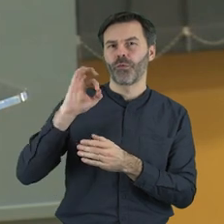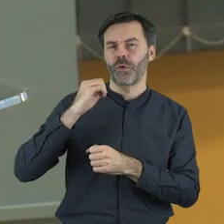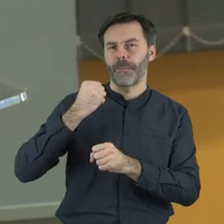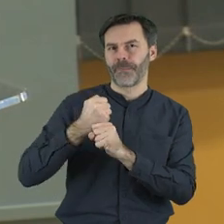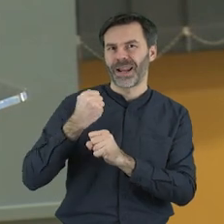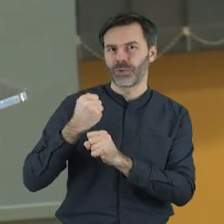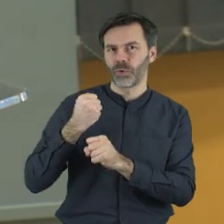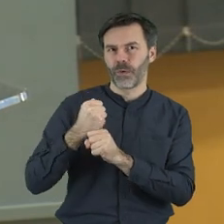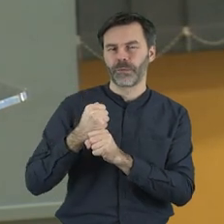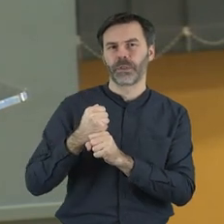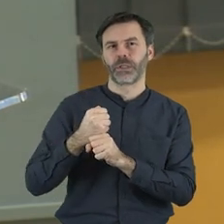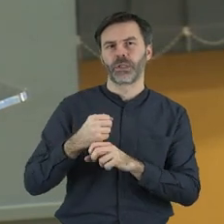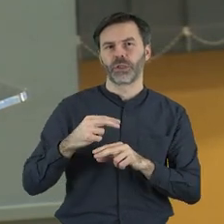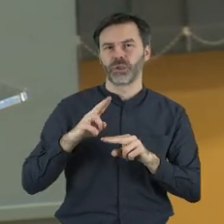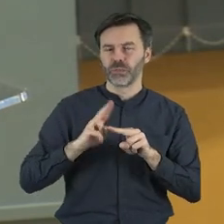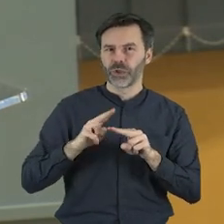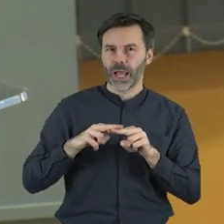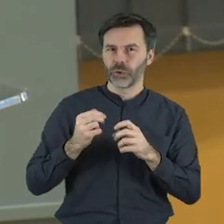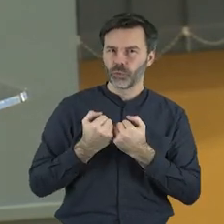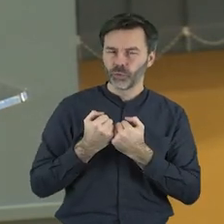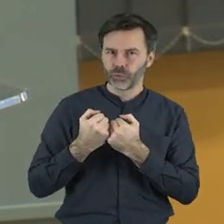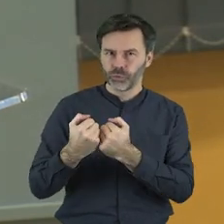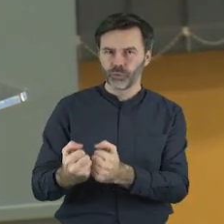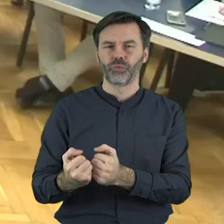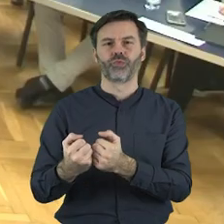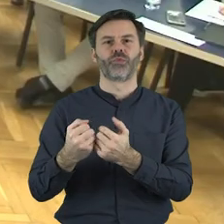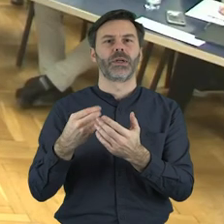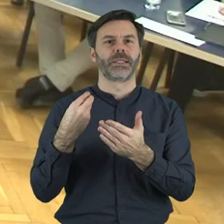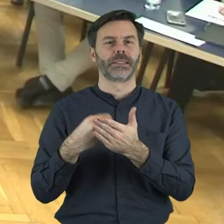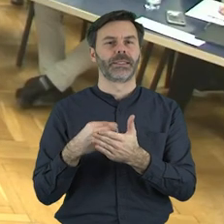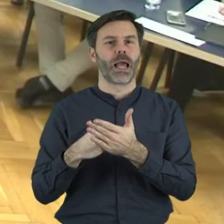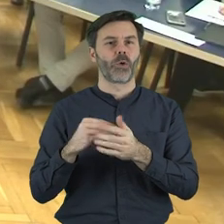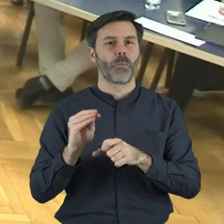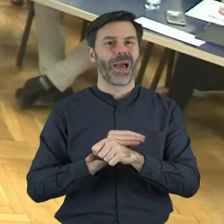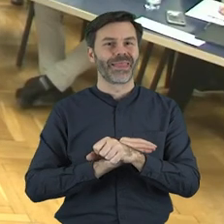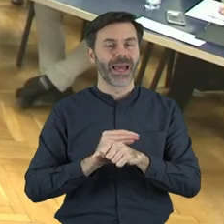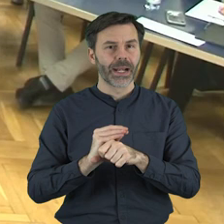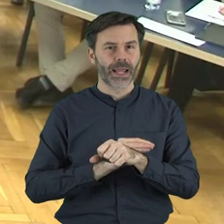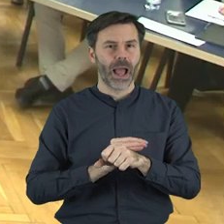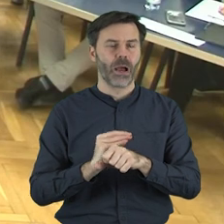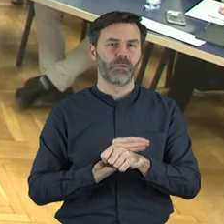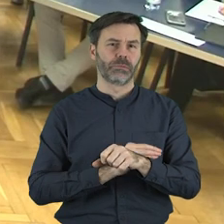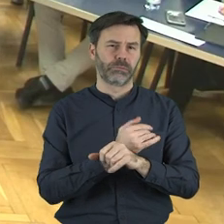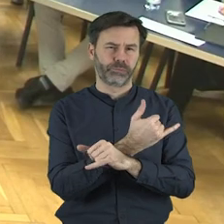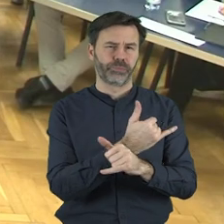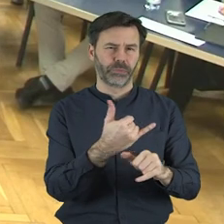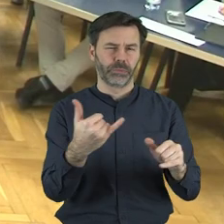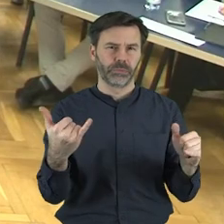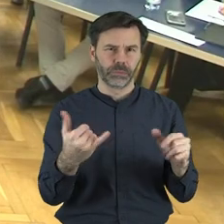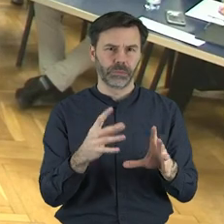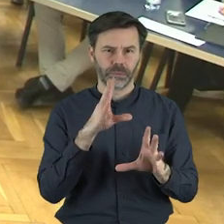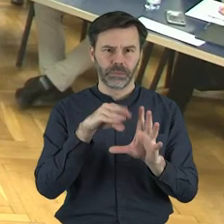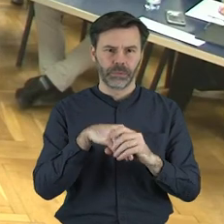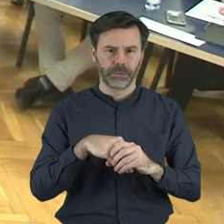materiałów eksploatacyjnych i temu podobne. Czy szacowano